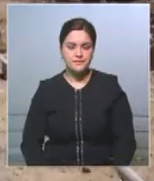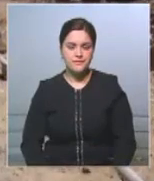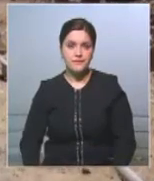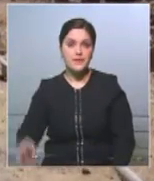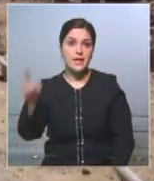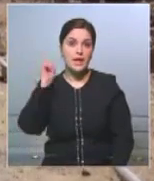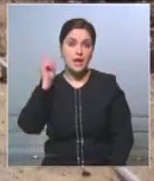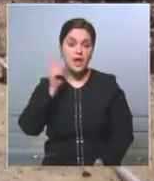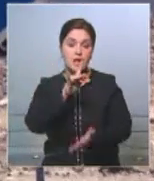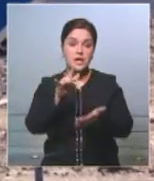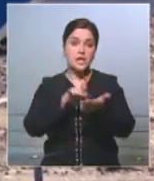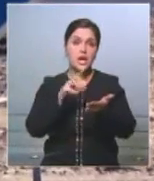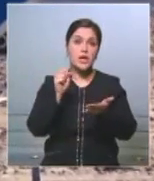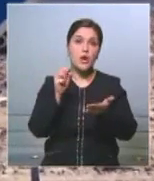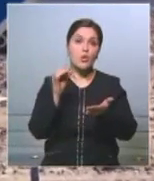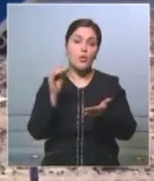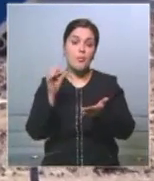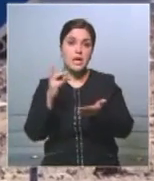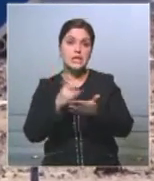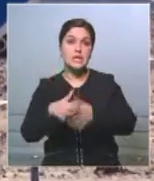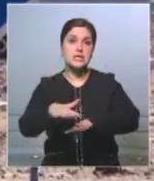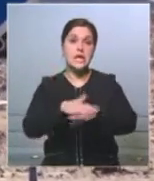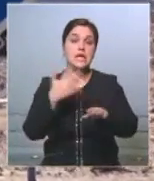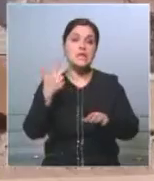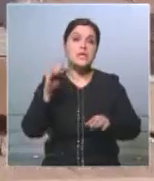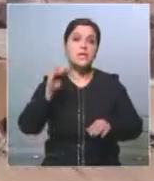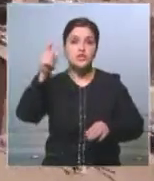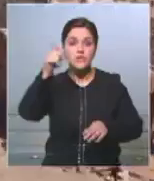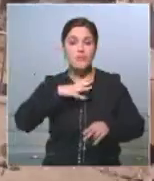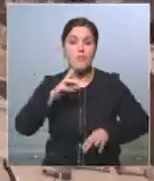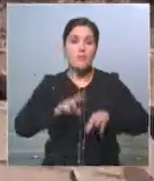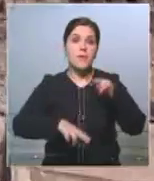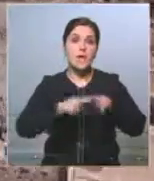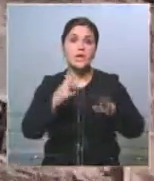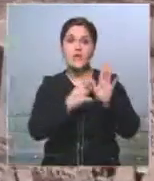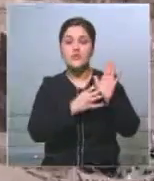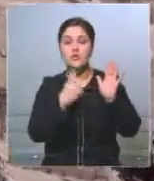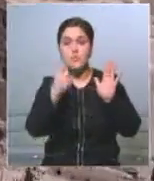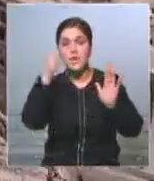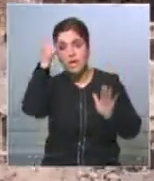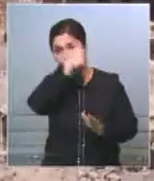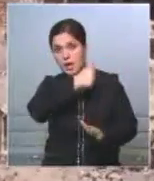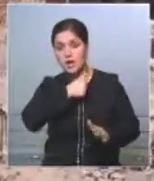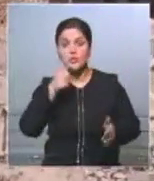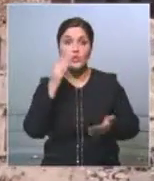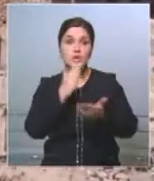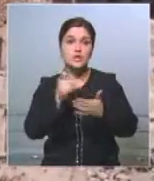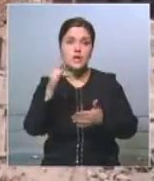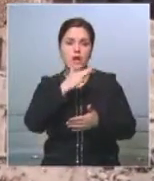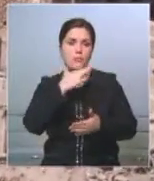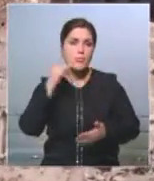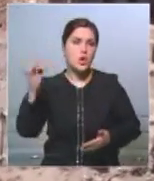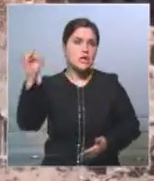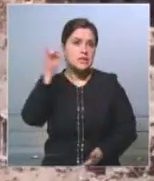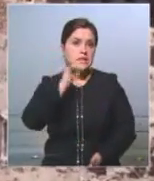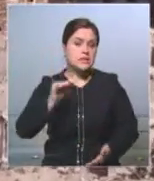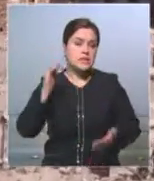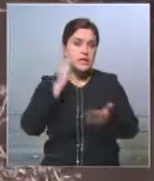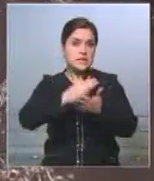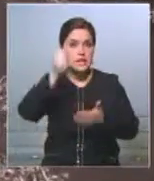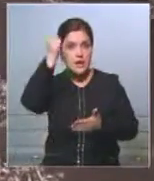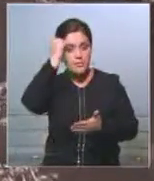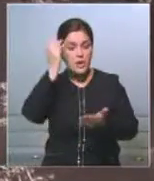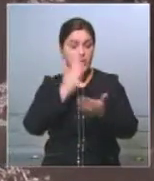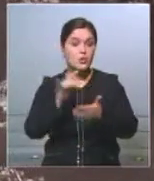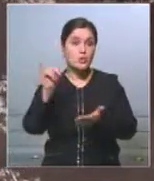Древний город Кокабан с населением в 30 тысяч человек был построен еще в 901 году нашей эры. Помимо множества исторических объектов,